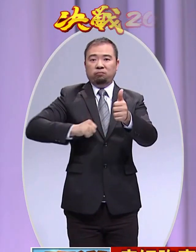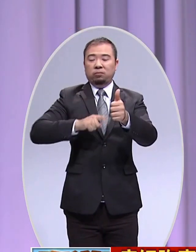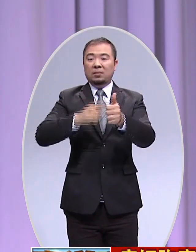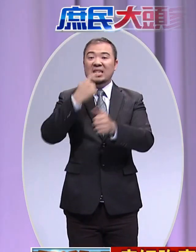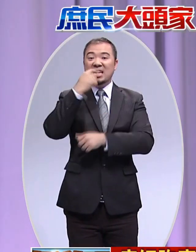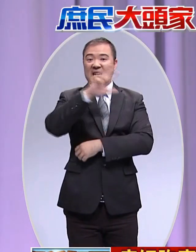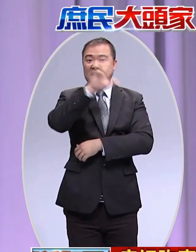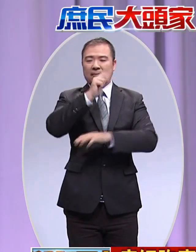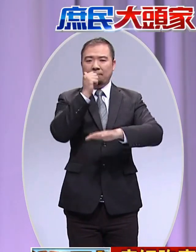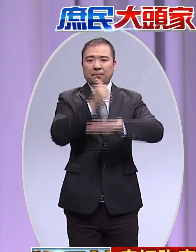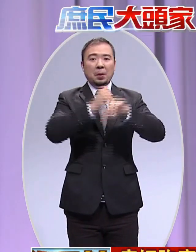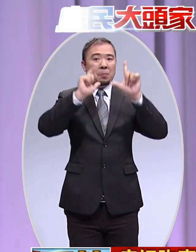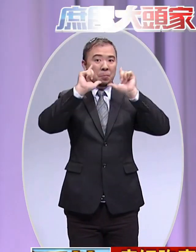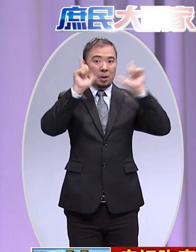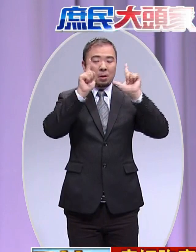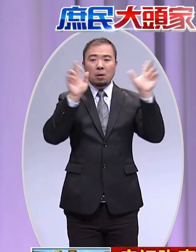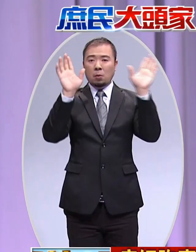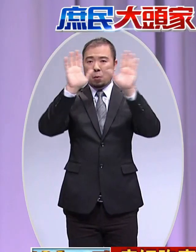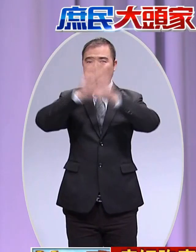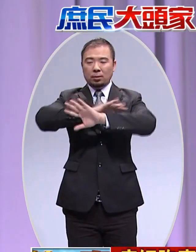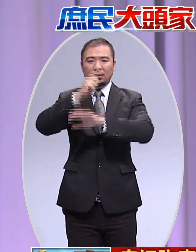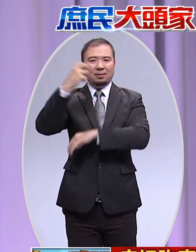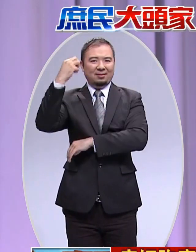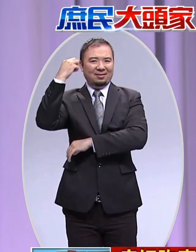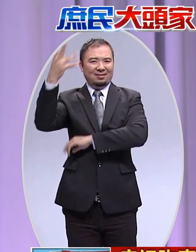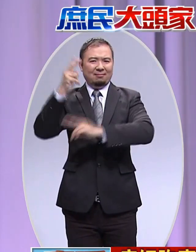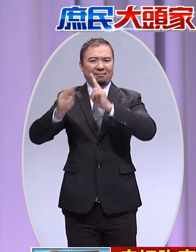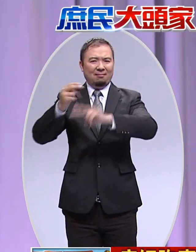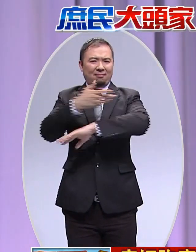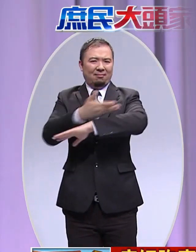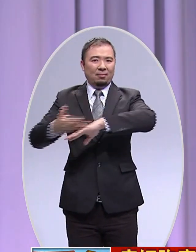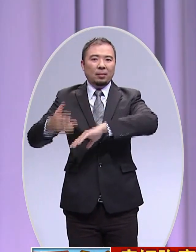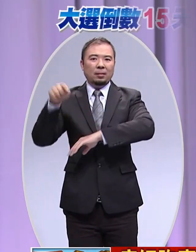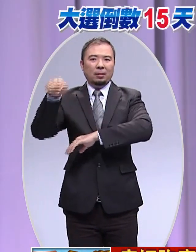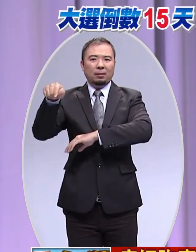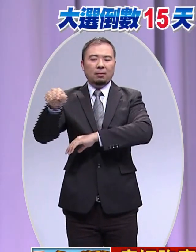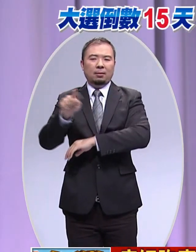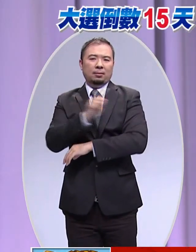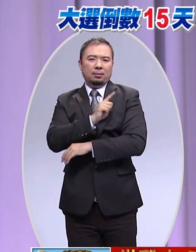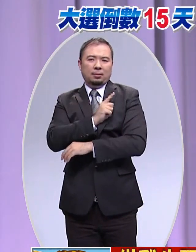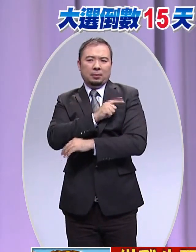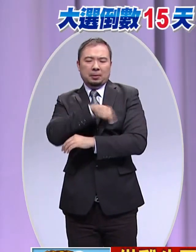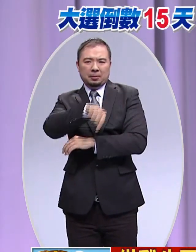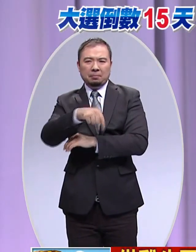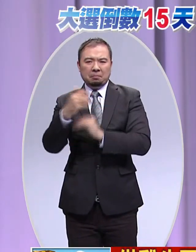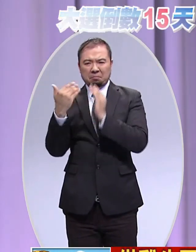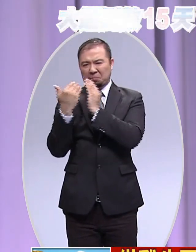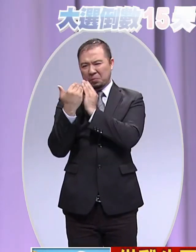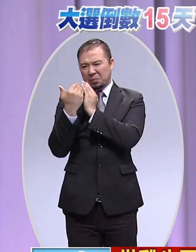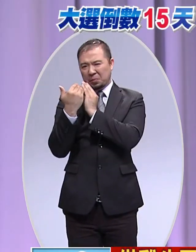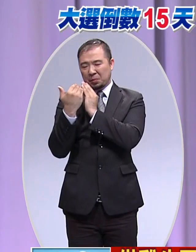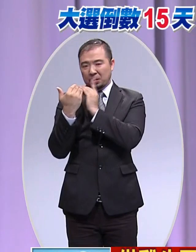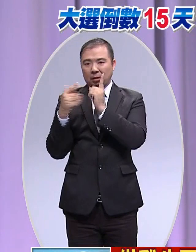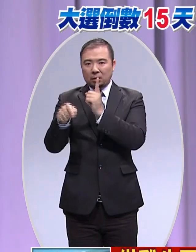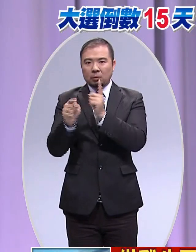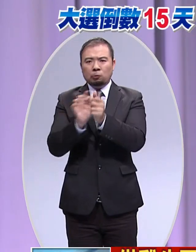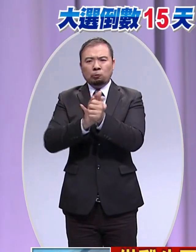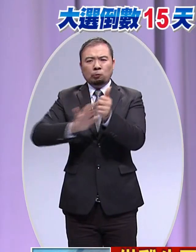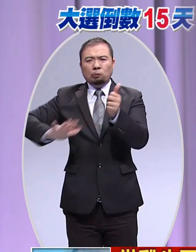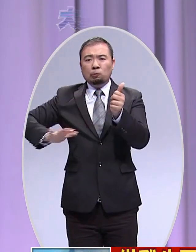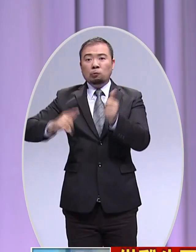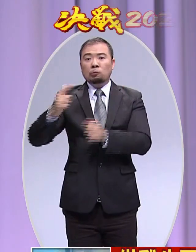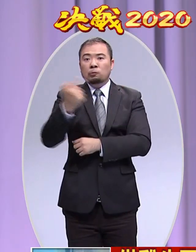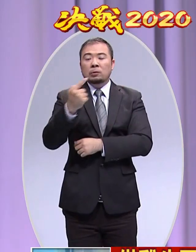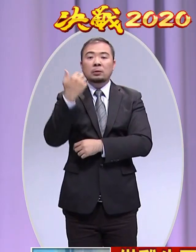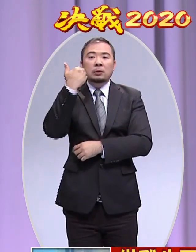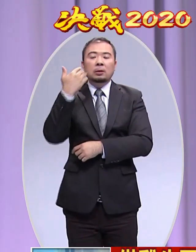上是新潮流当总统，而且就是新潮流幕后最大最大的影响力的邱